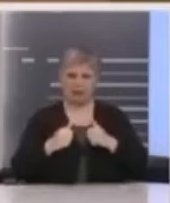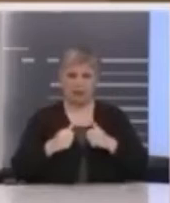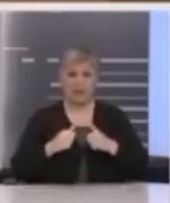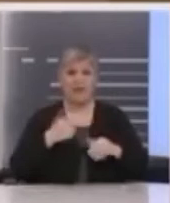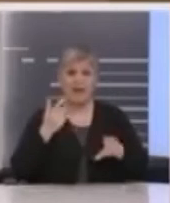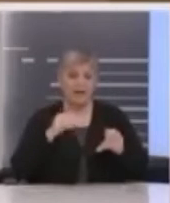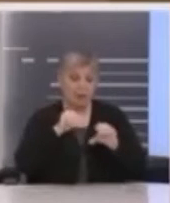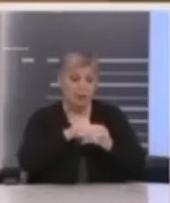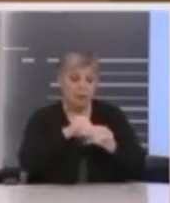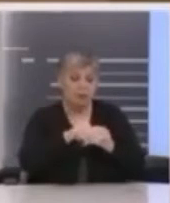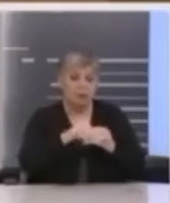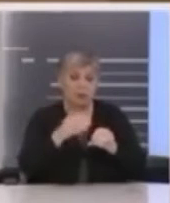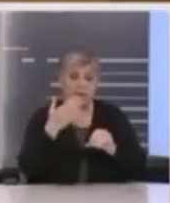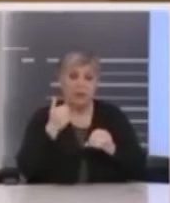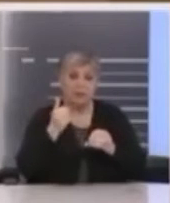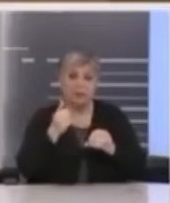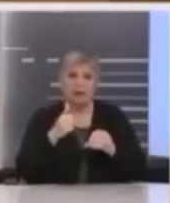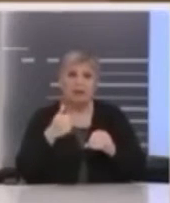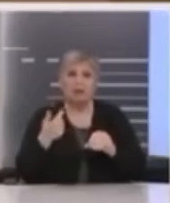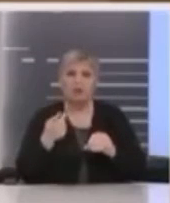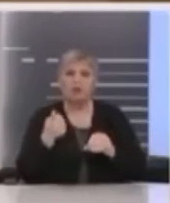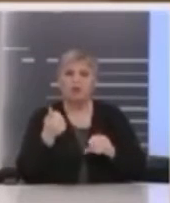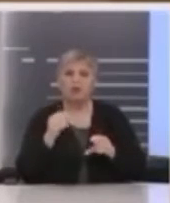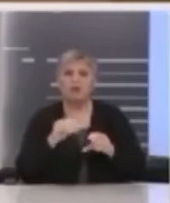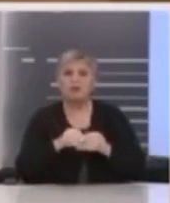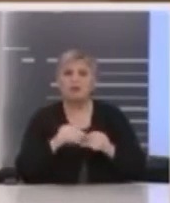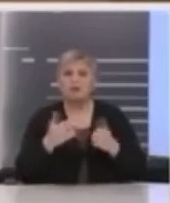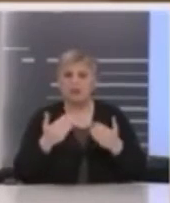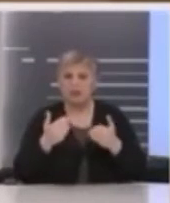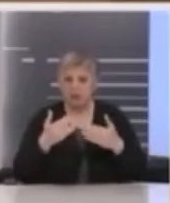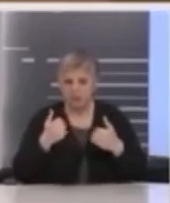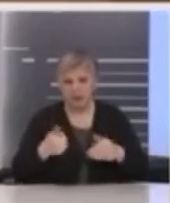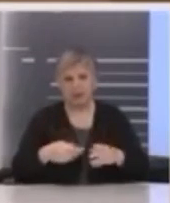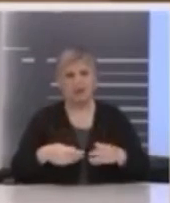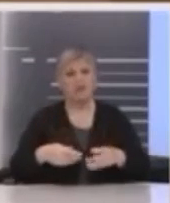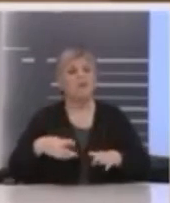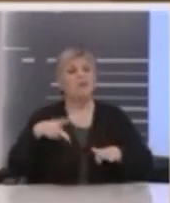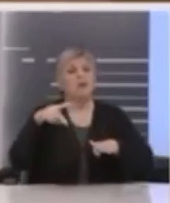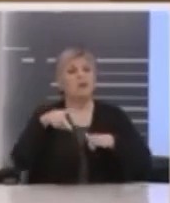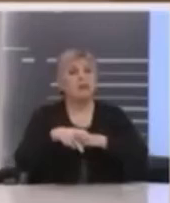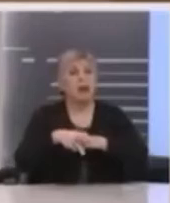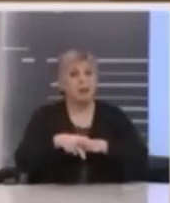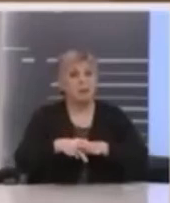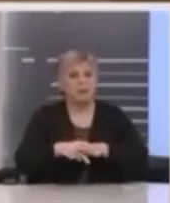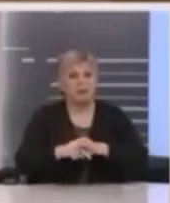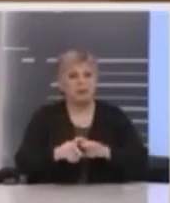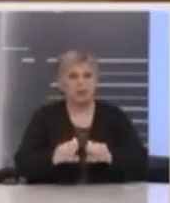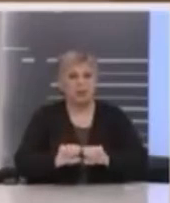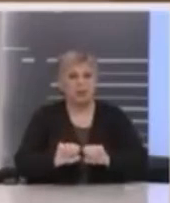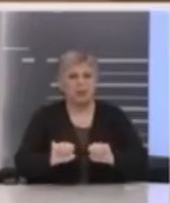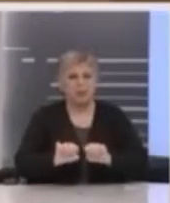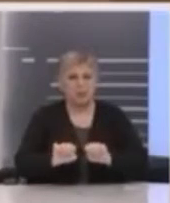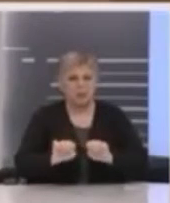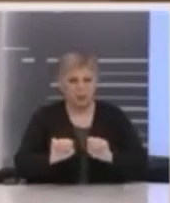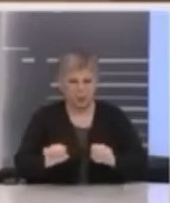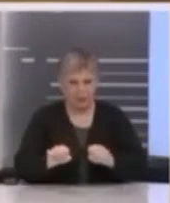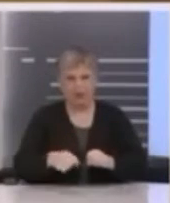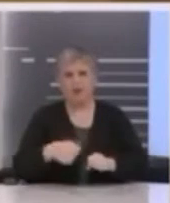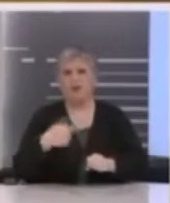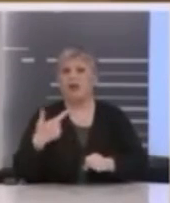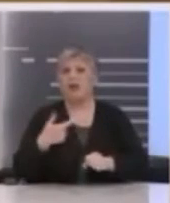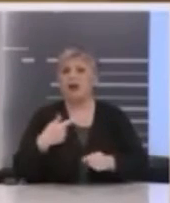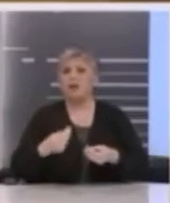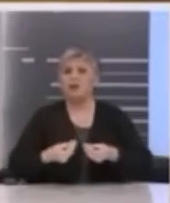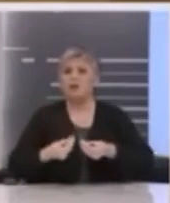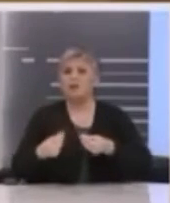έχεις καταθέσεις, δεν έχεις ένα τραπεζικό σύστημα που λειτουργεί, δεν έχεις ρευστότητα, δεν έχεις τον